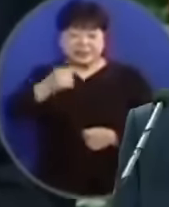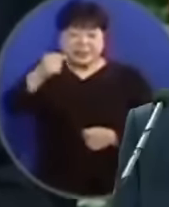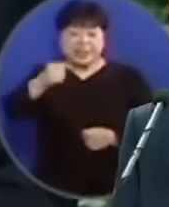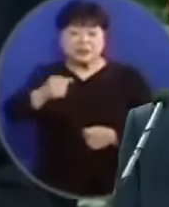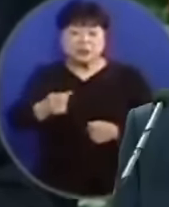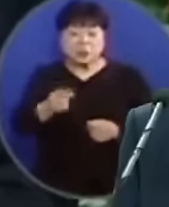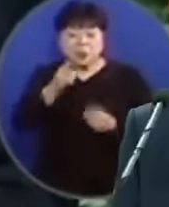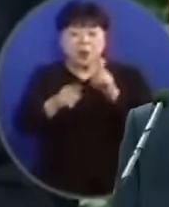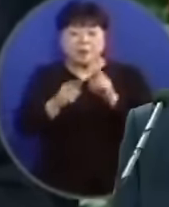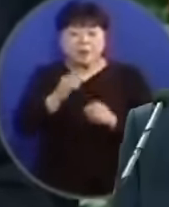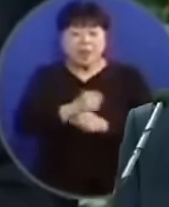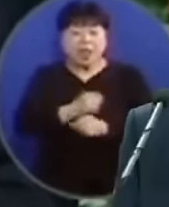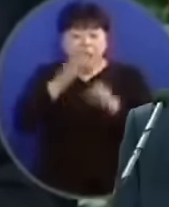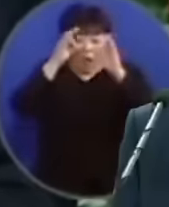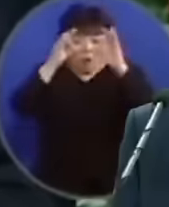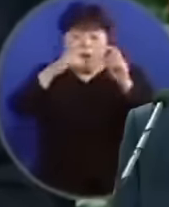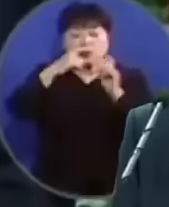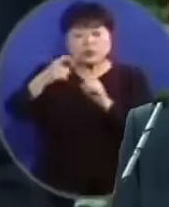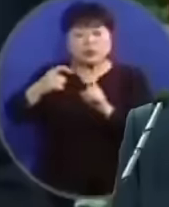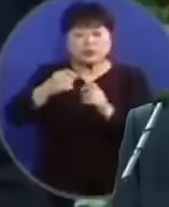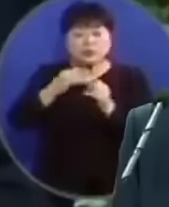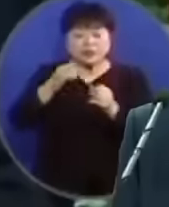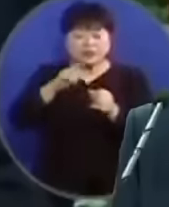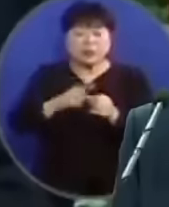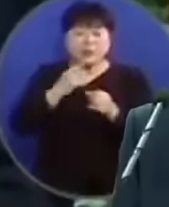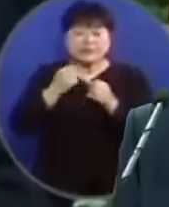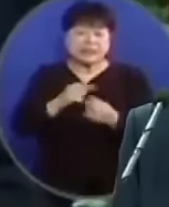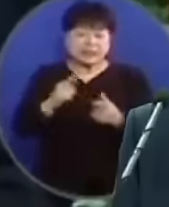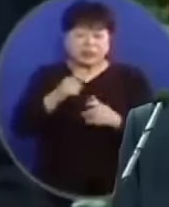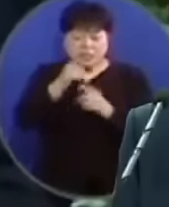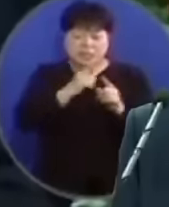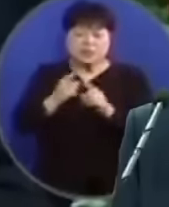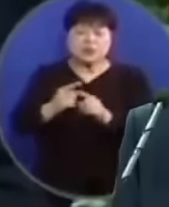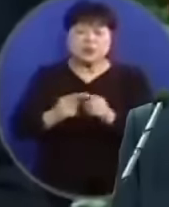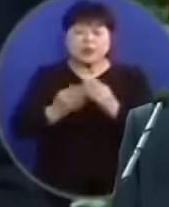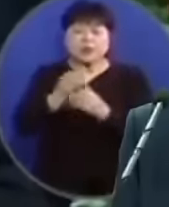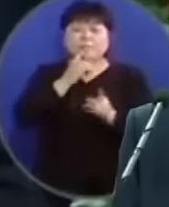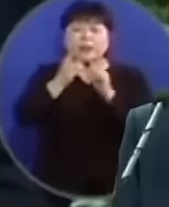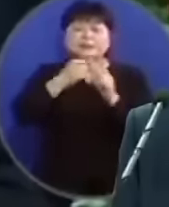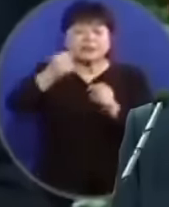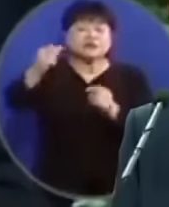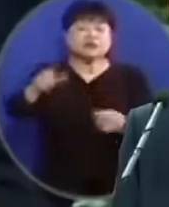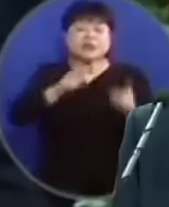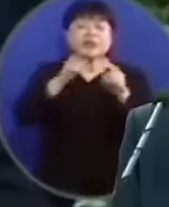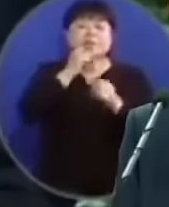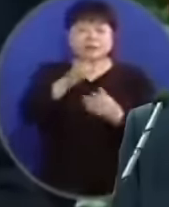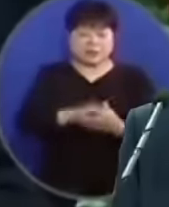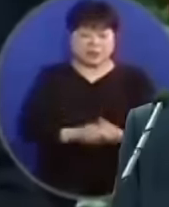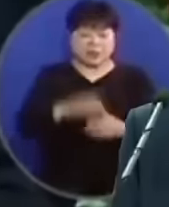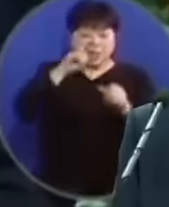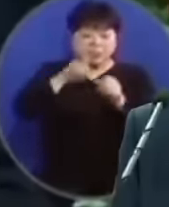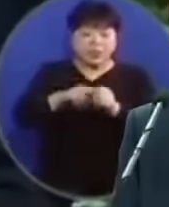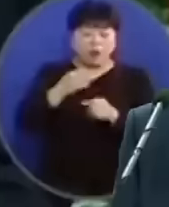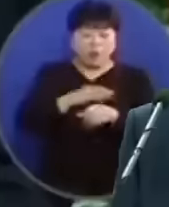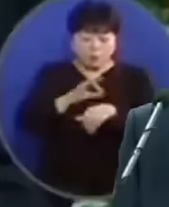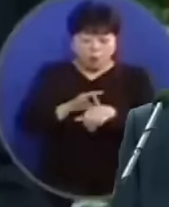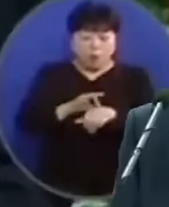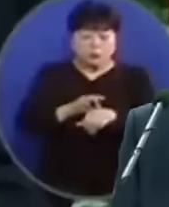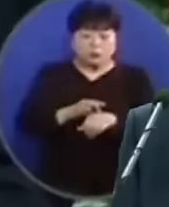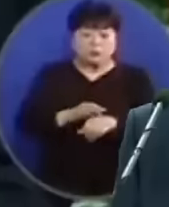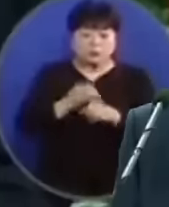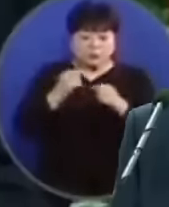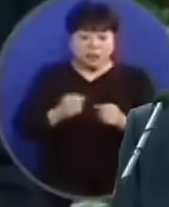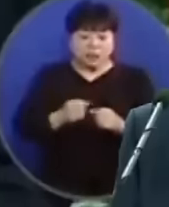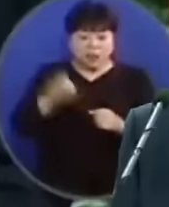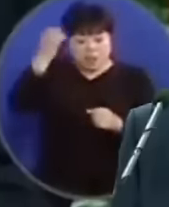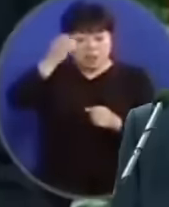예수님은 단호하게 사람이 떡으로만 살 것이 아니에요. 하나님의 입으로 나오는 모든 말씀으로 살 것이니라. 떡으로는 육신이 살고 영혼은 하나님